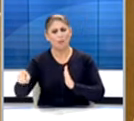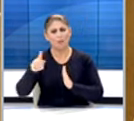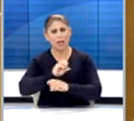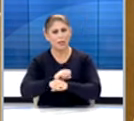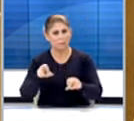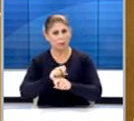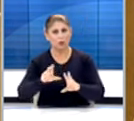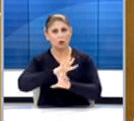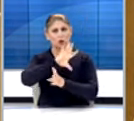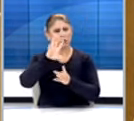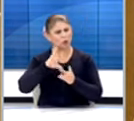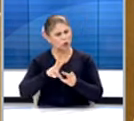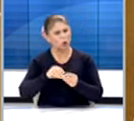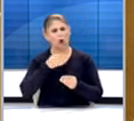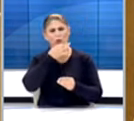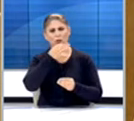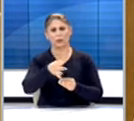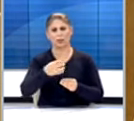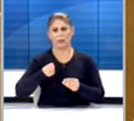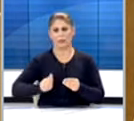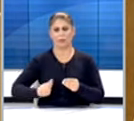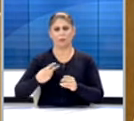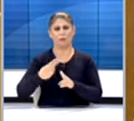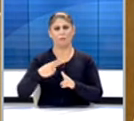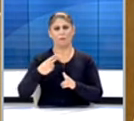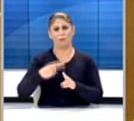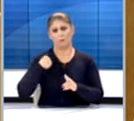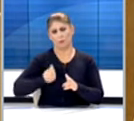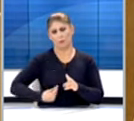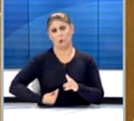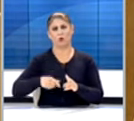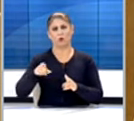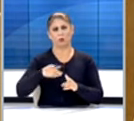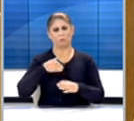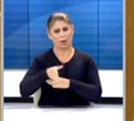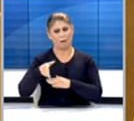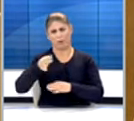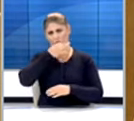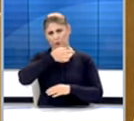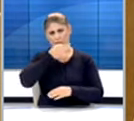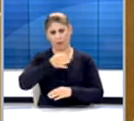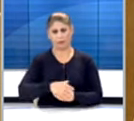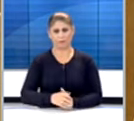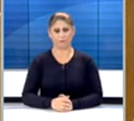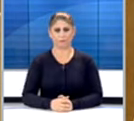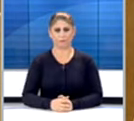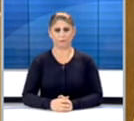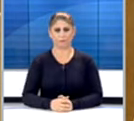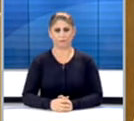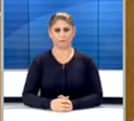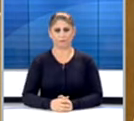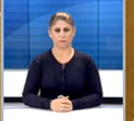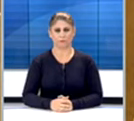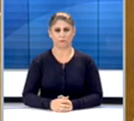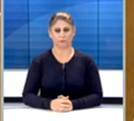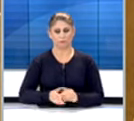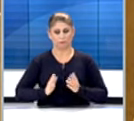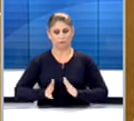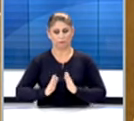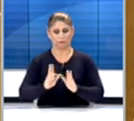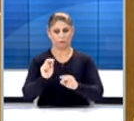όσα διατυπώνει σε άλλες δημόσιες παρεμβάσεις. Βαδίζουμε προς την ψήφιση